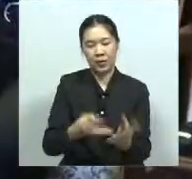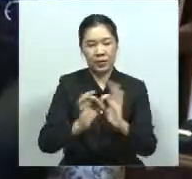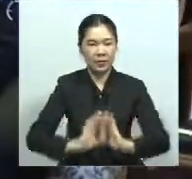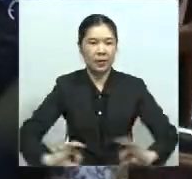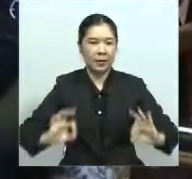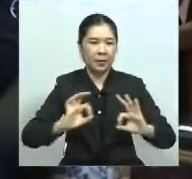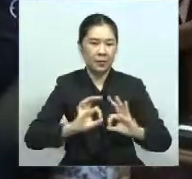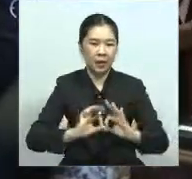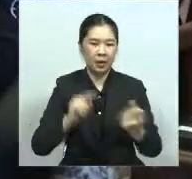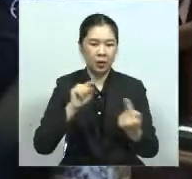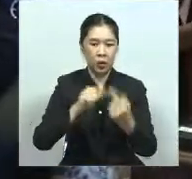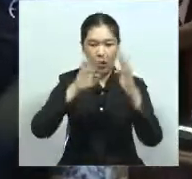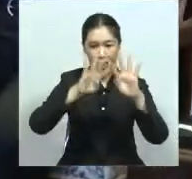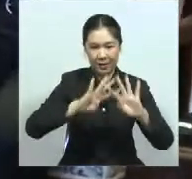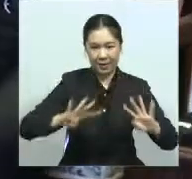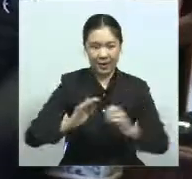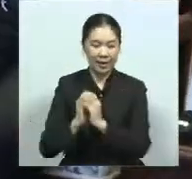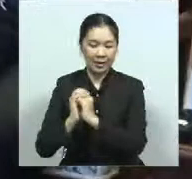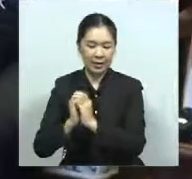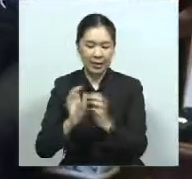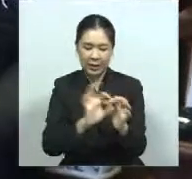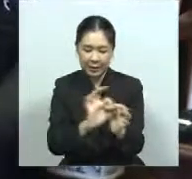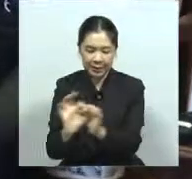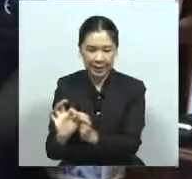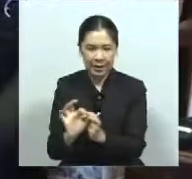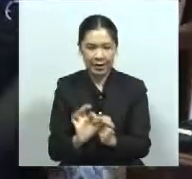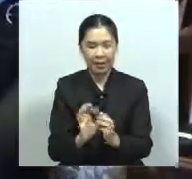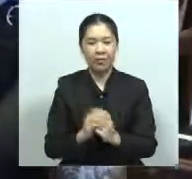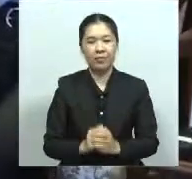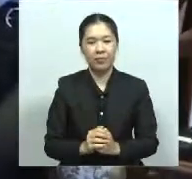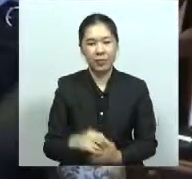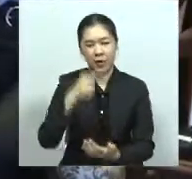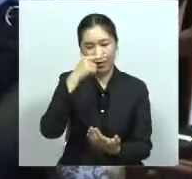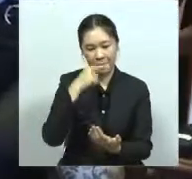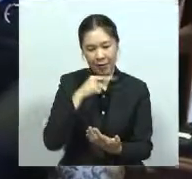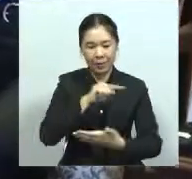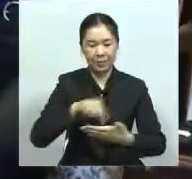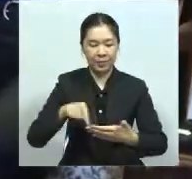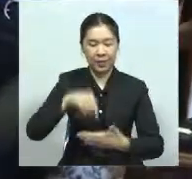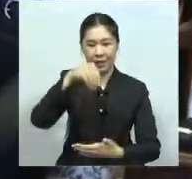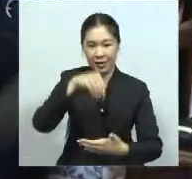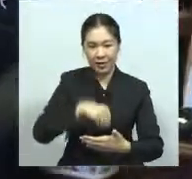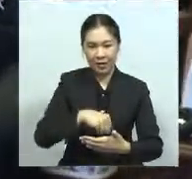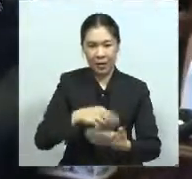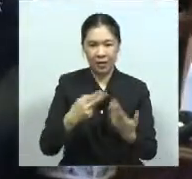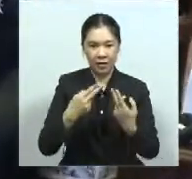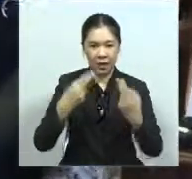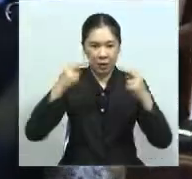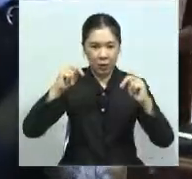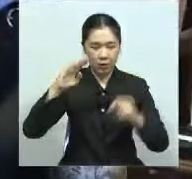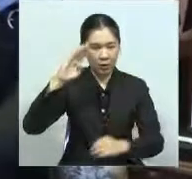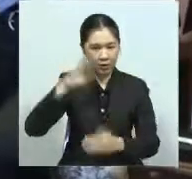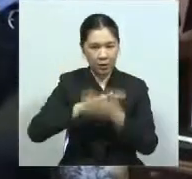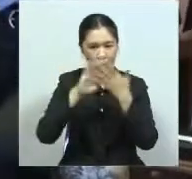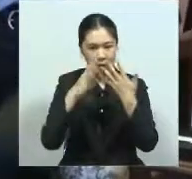ชื่อมโยงจีนกับอาเซียนและนับว่าเป็นช่วงเวลาที่เหมาะสมหลังจากที่ไทยจัดการเลือกตั้งและได้นายกรัฐมนตรีที่จะส